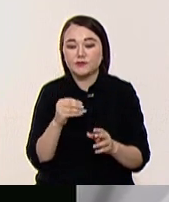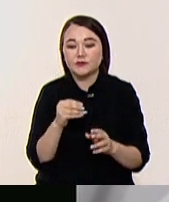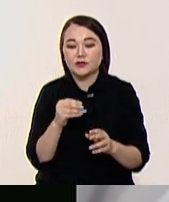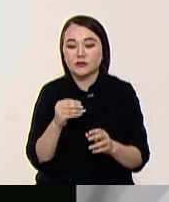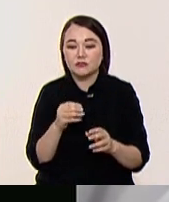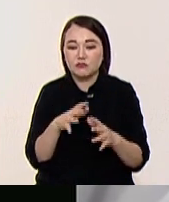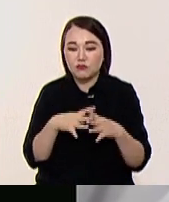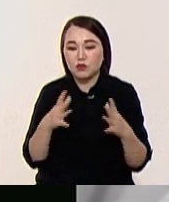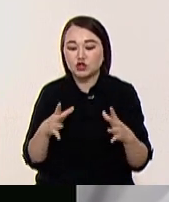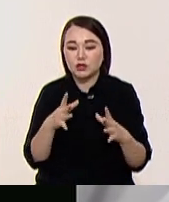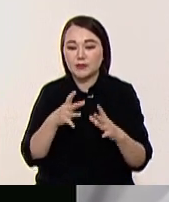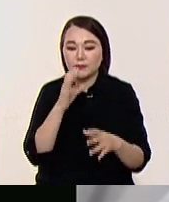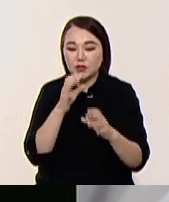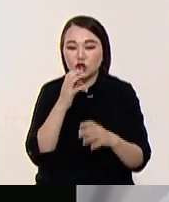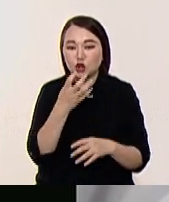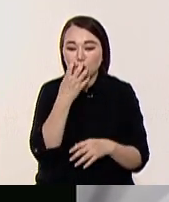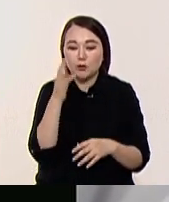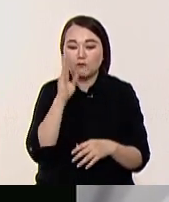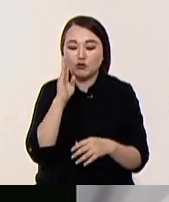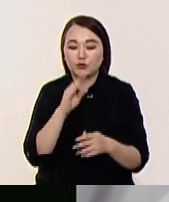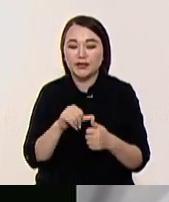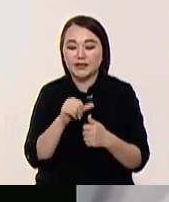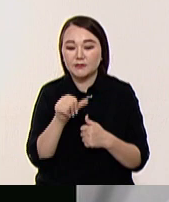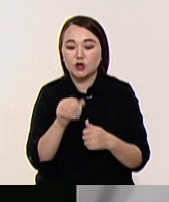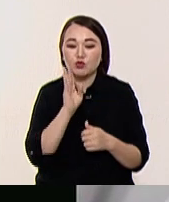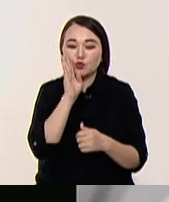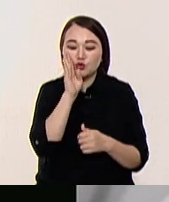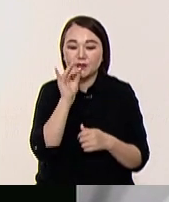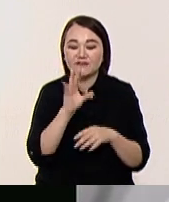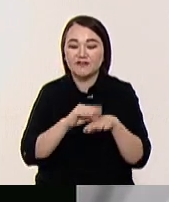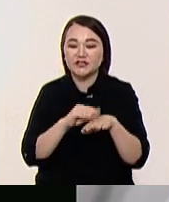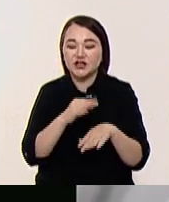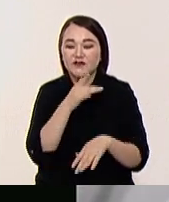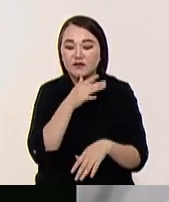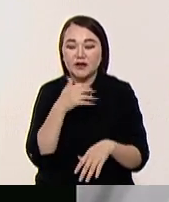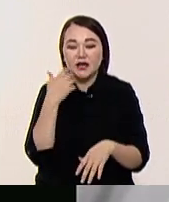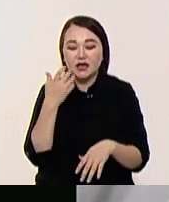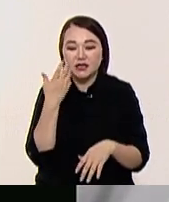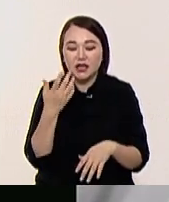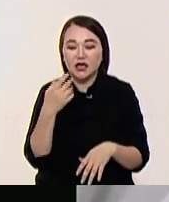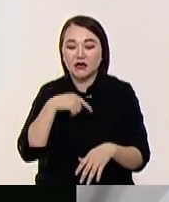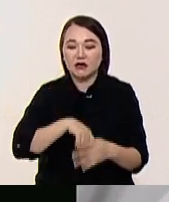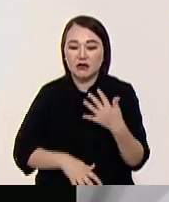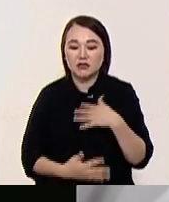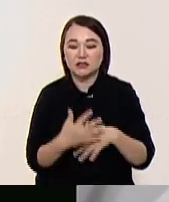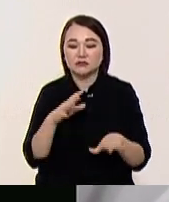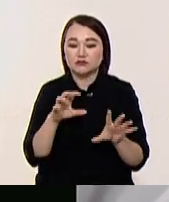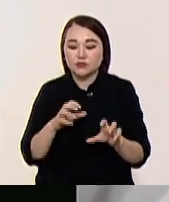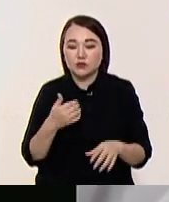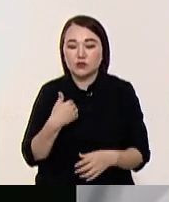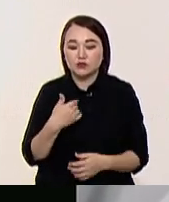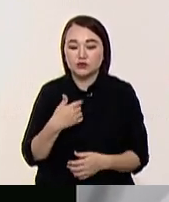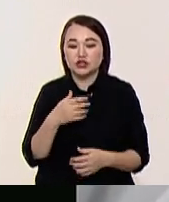обильно пить теплую воду именно в утреннее или вечернее время, когда в организме насыщается в межтканевом